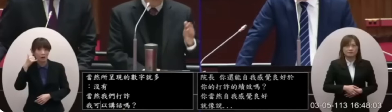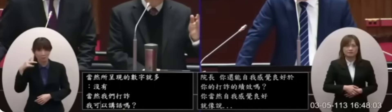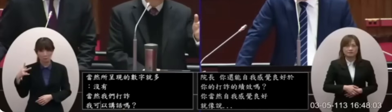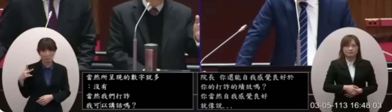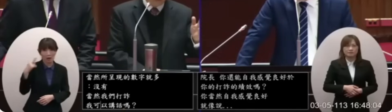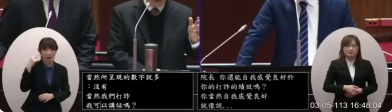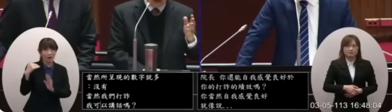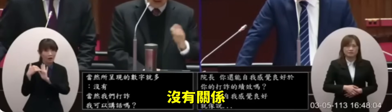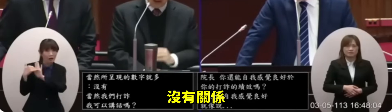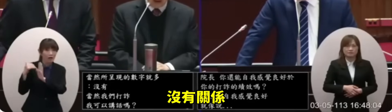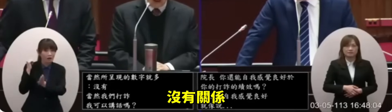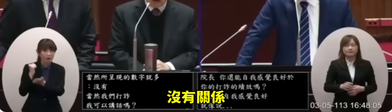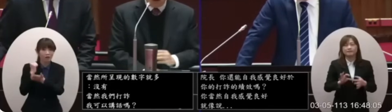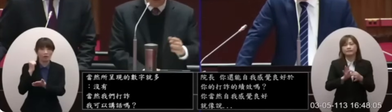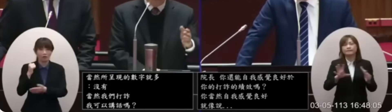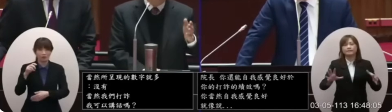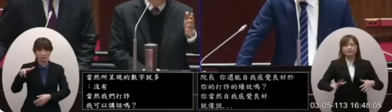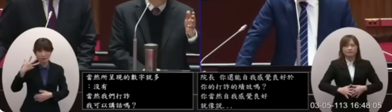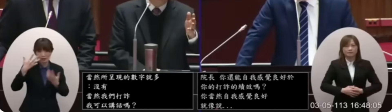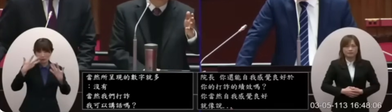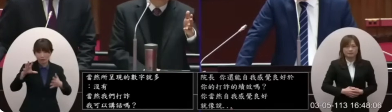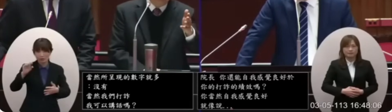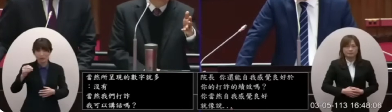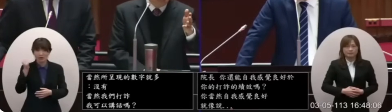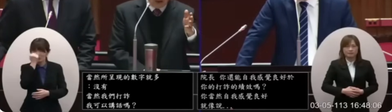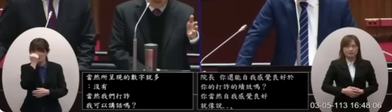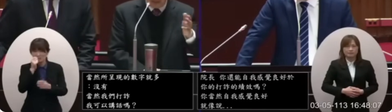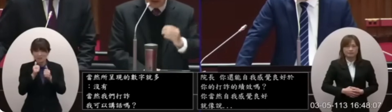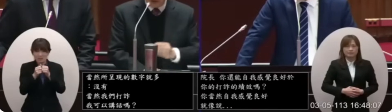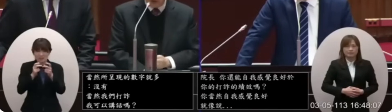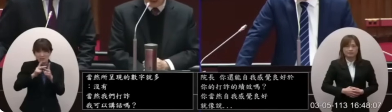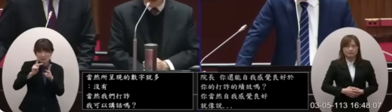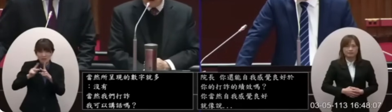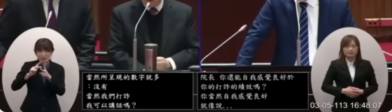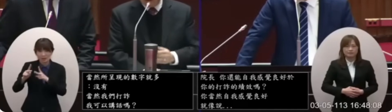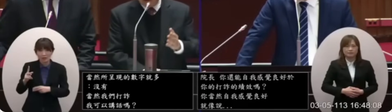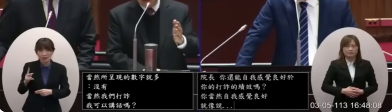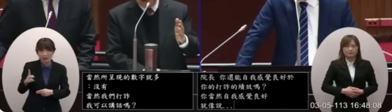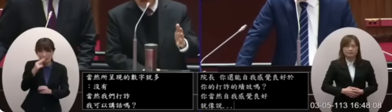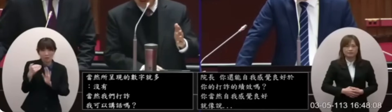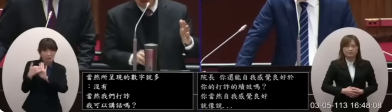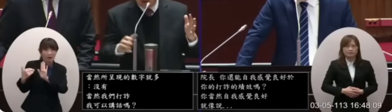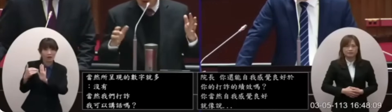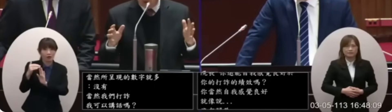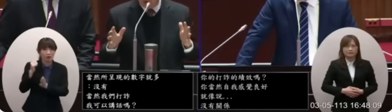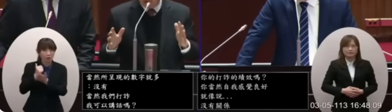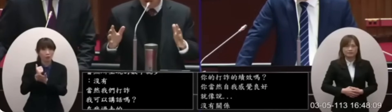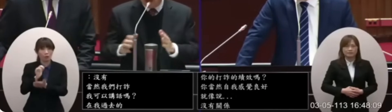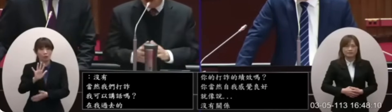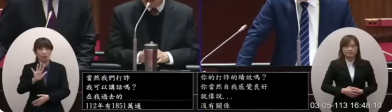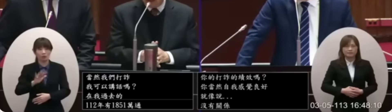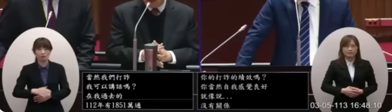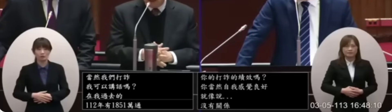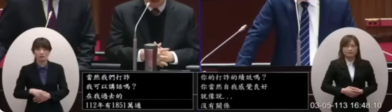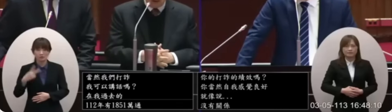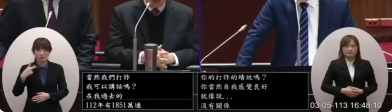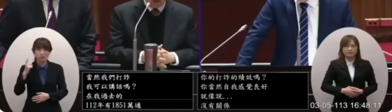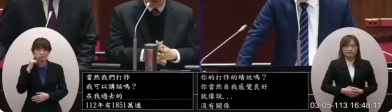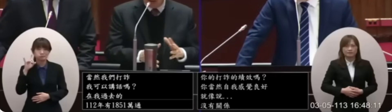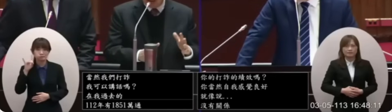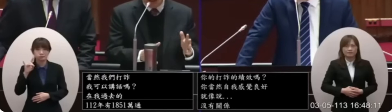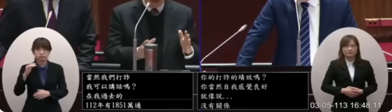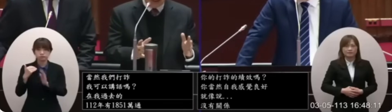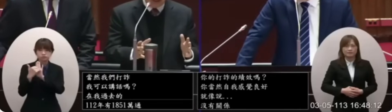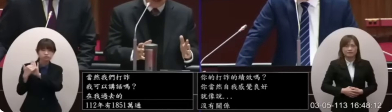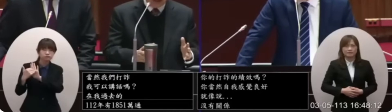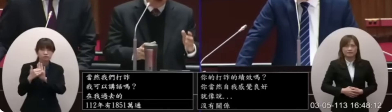阻，有800万通的这个恶意简讯被阻挡，而且呢，我们阻止的这个诈骗案件一共